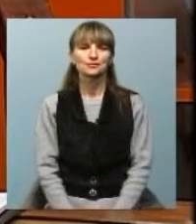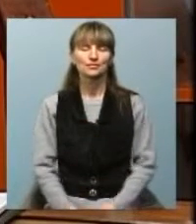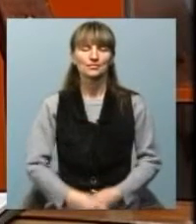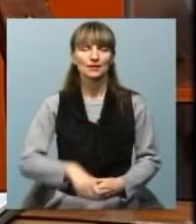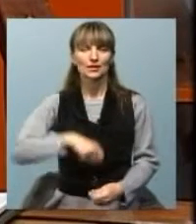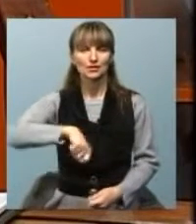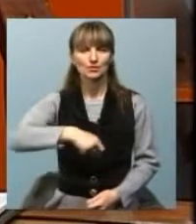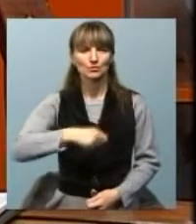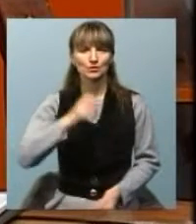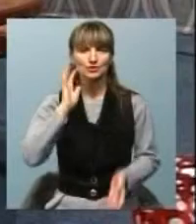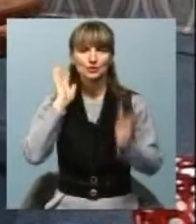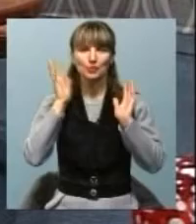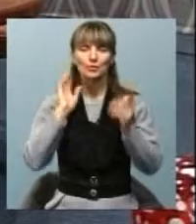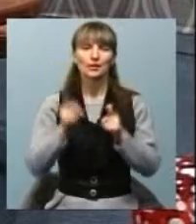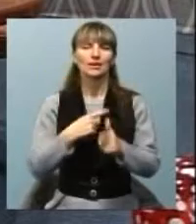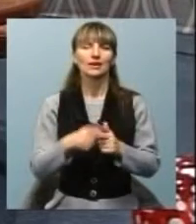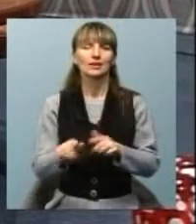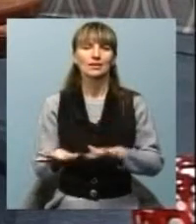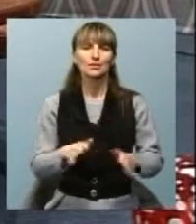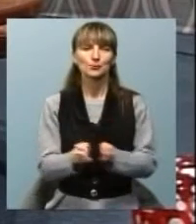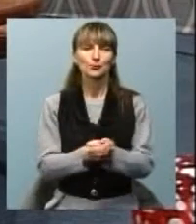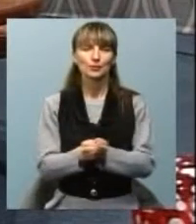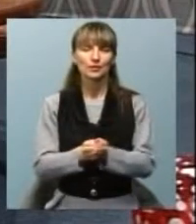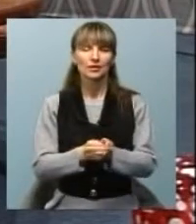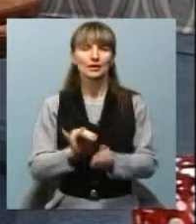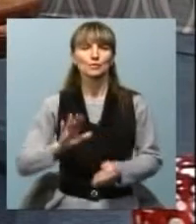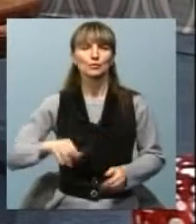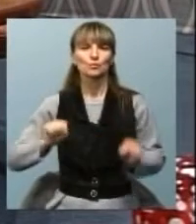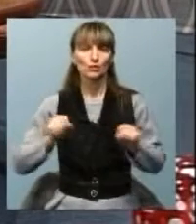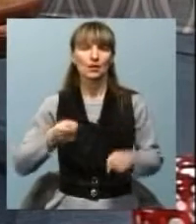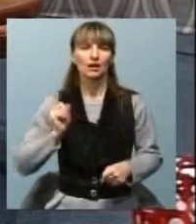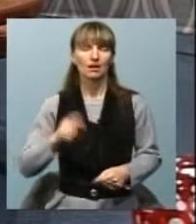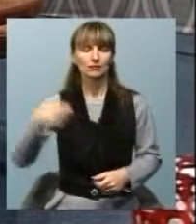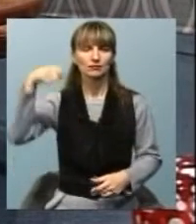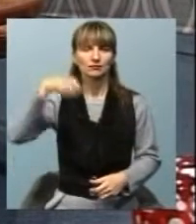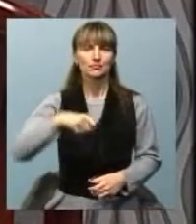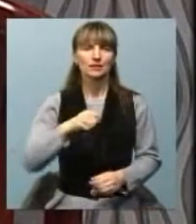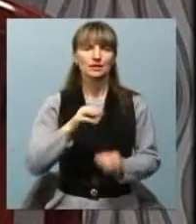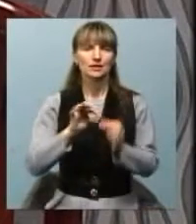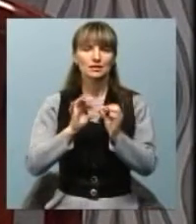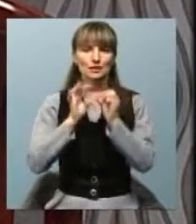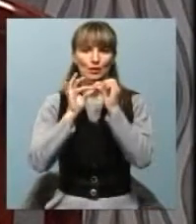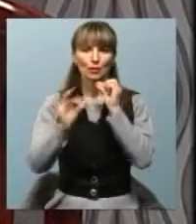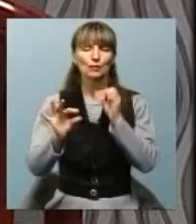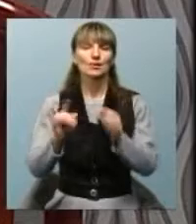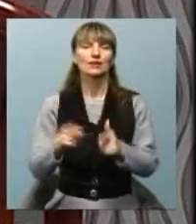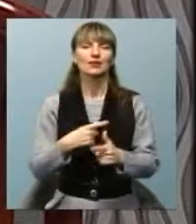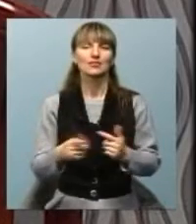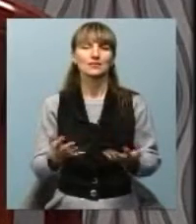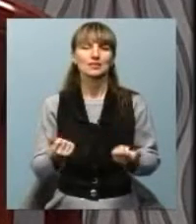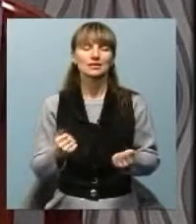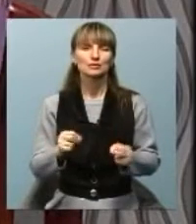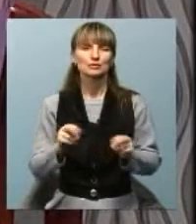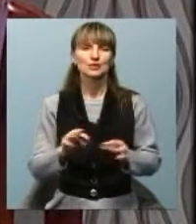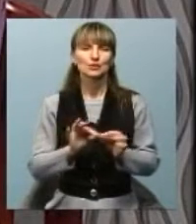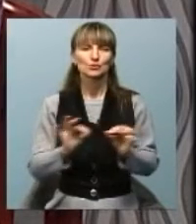Розмішати там з шампунь або рідким да. милом, так? Да. І потім можете реально встромляти соломинку або взяти якусь таку певну